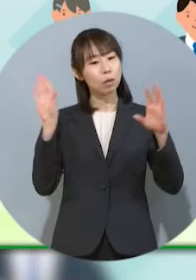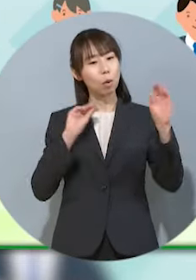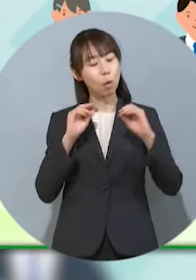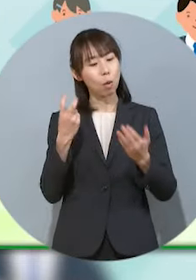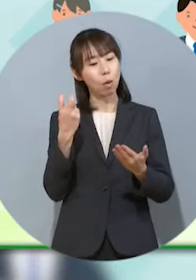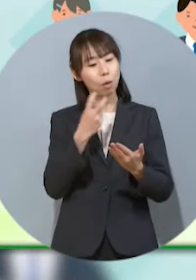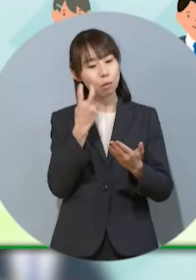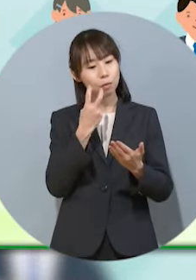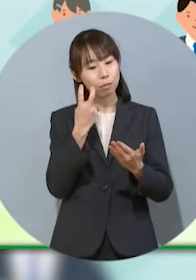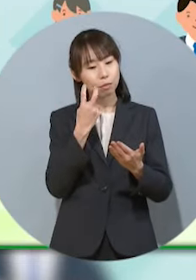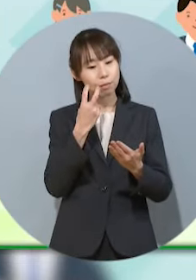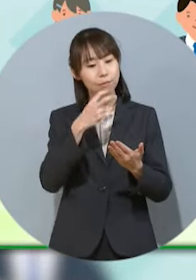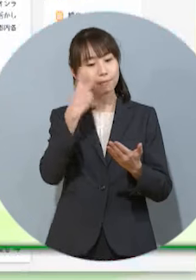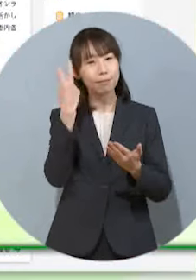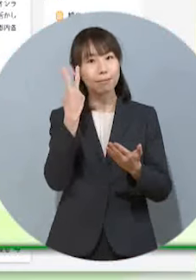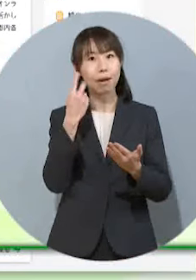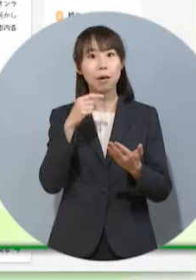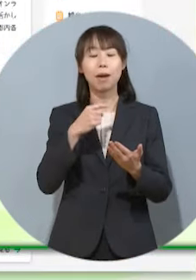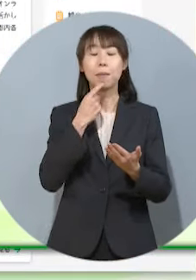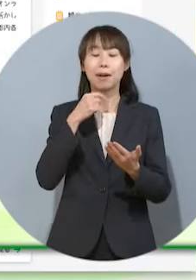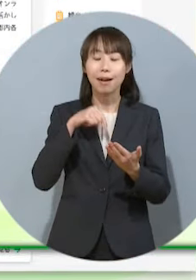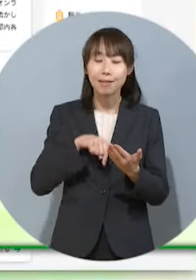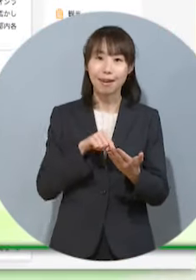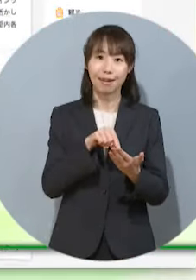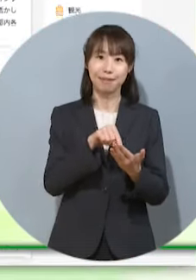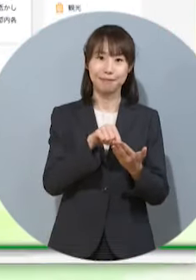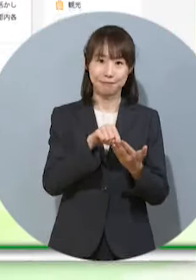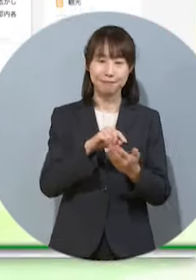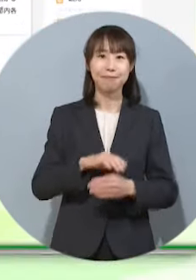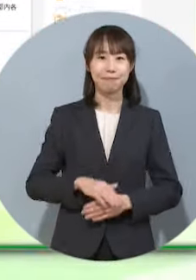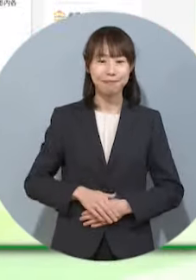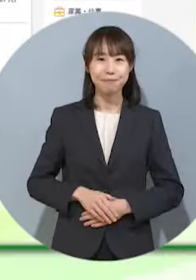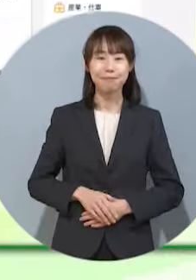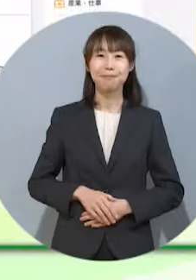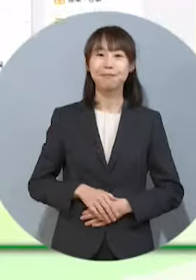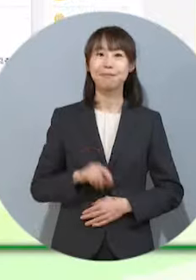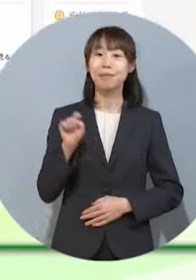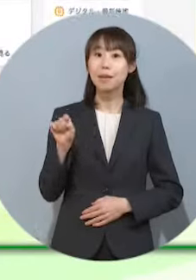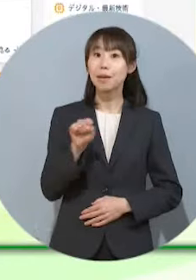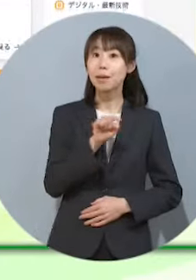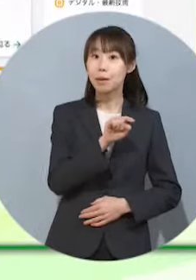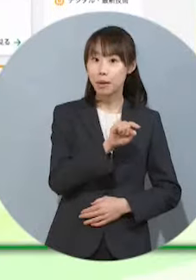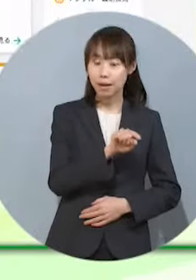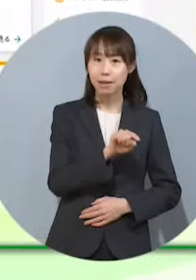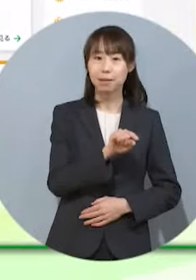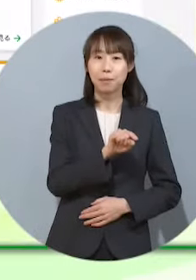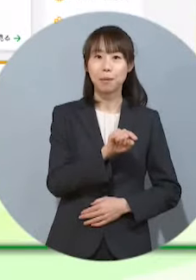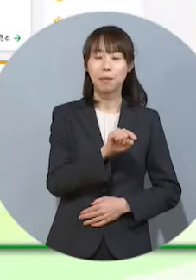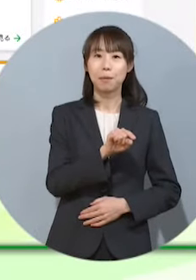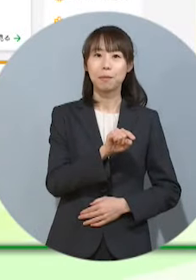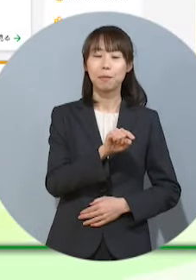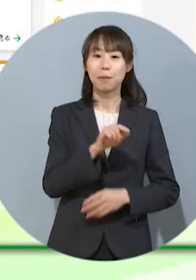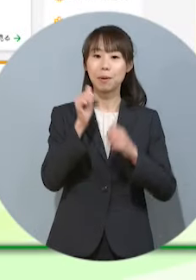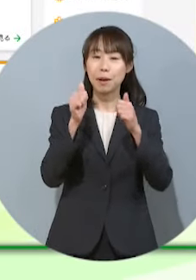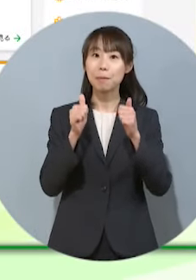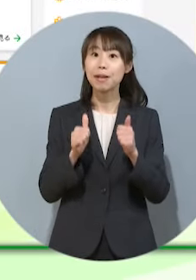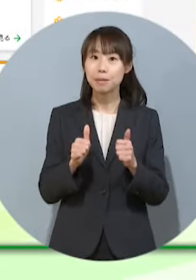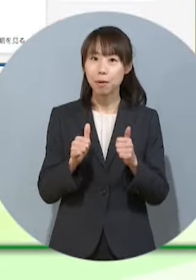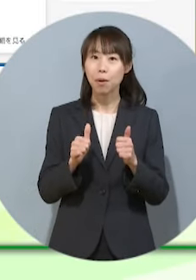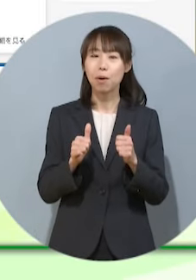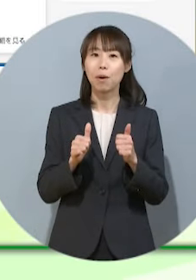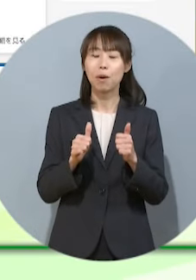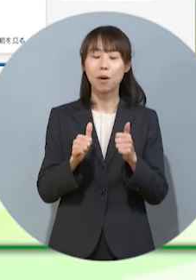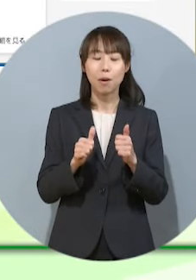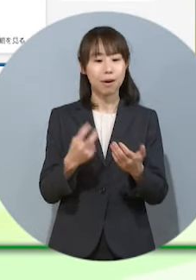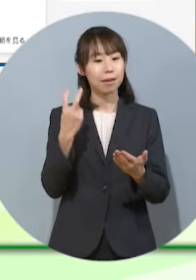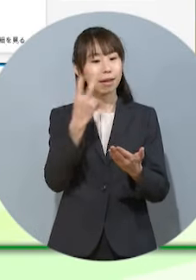に検索することができるサイトです。都民向け、事業者向けどちらもトップページに